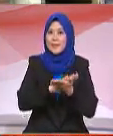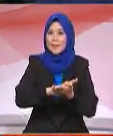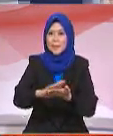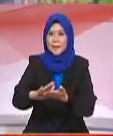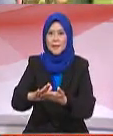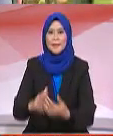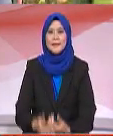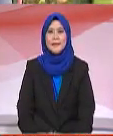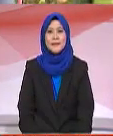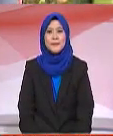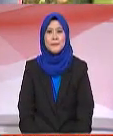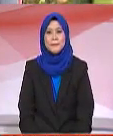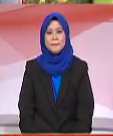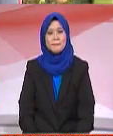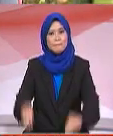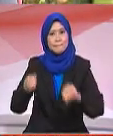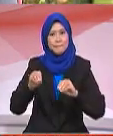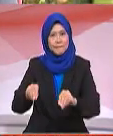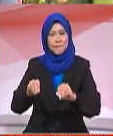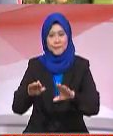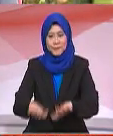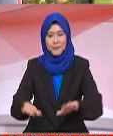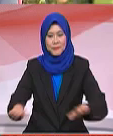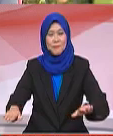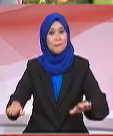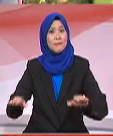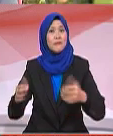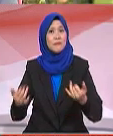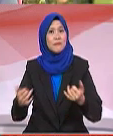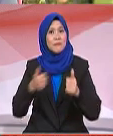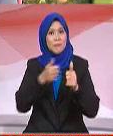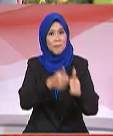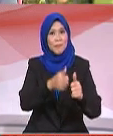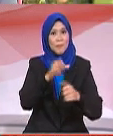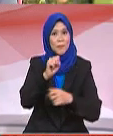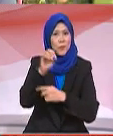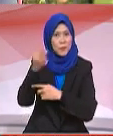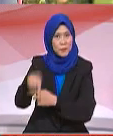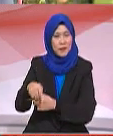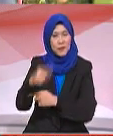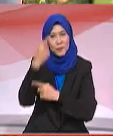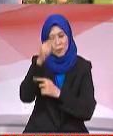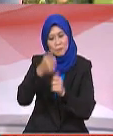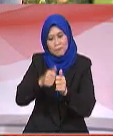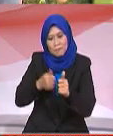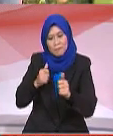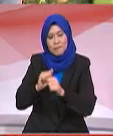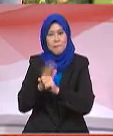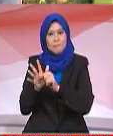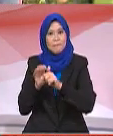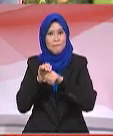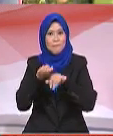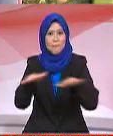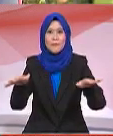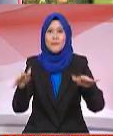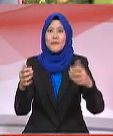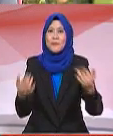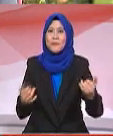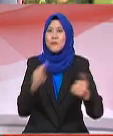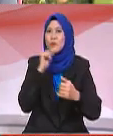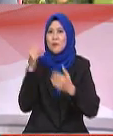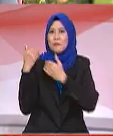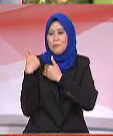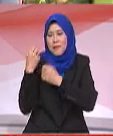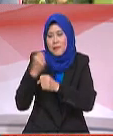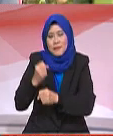kebersihan. Mendidik anak-anak kecil ini mengenai SOP mengekang penularan pandemik COVID-19 bukanlah satu